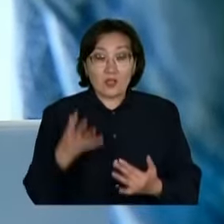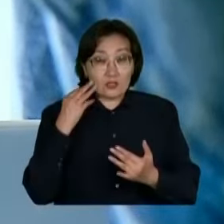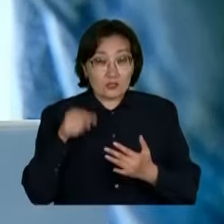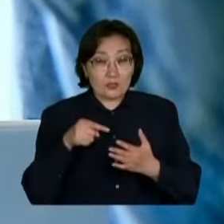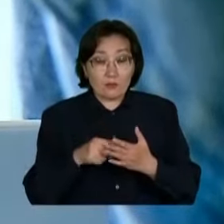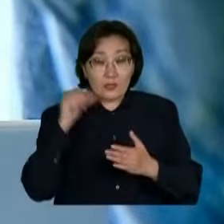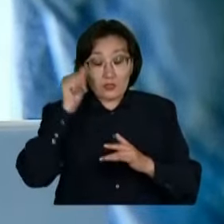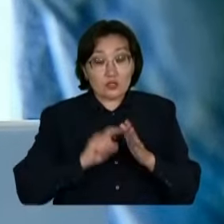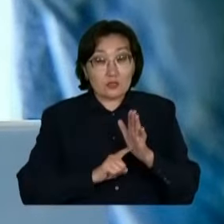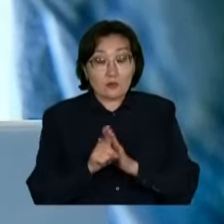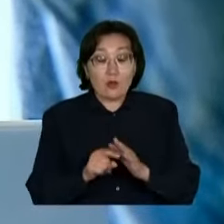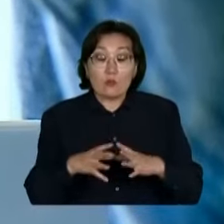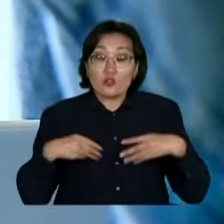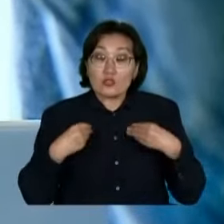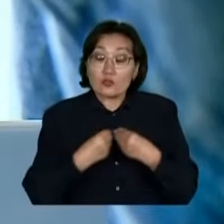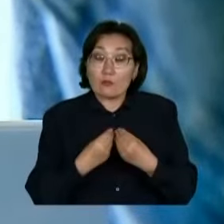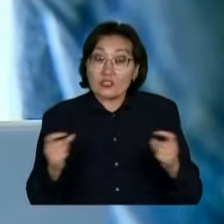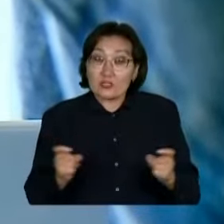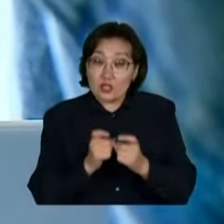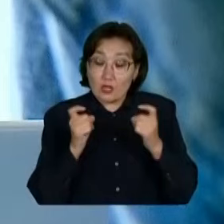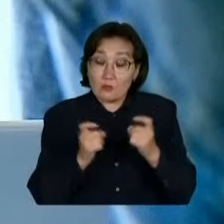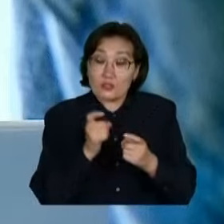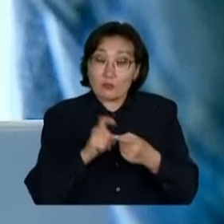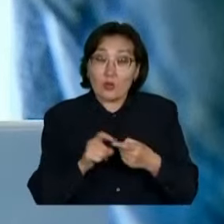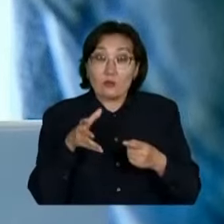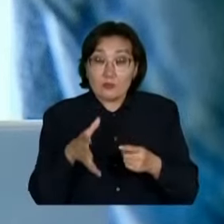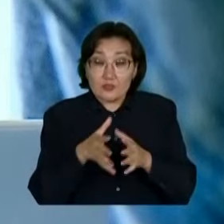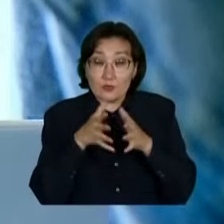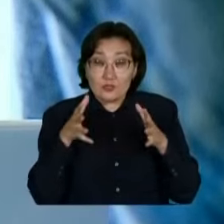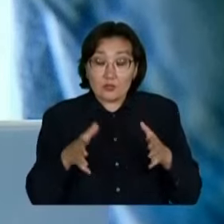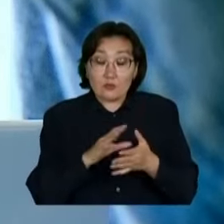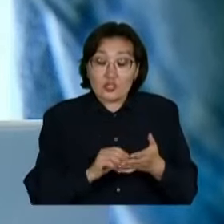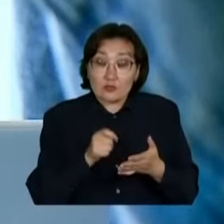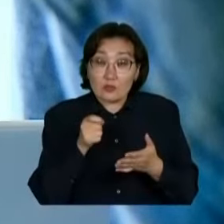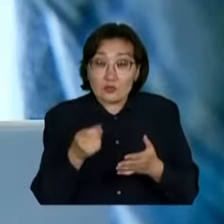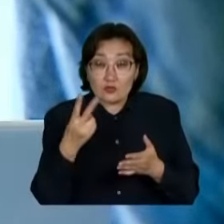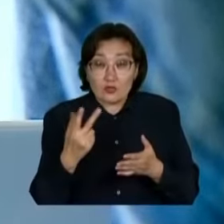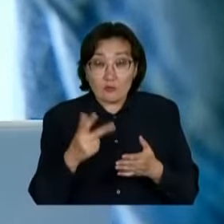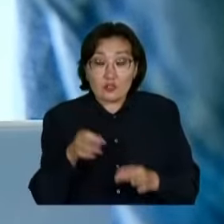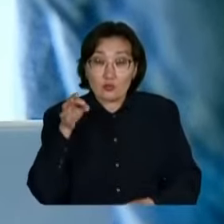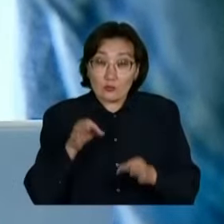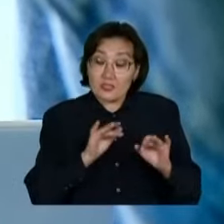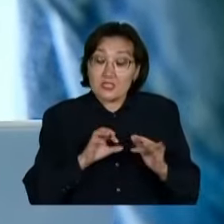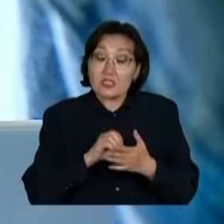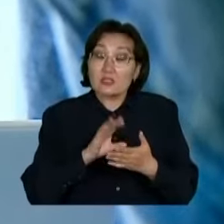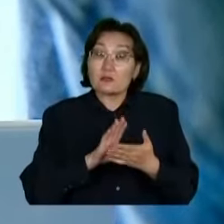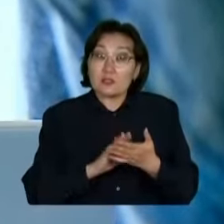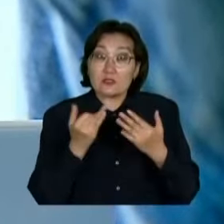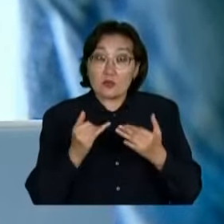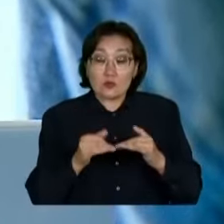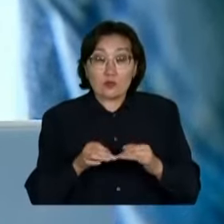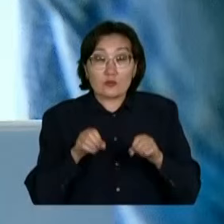Алматыда жыл басынан бері отбасындағы зорлық-зомбылық бойынша 5000-нан аса өтініш түсіп, 23 қылмыстық істер келіпті.